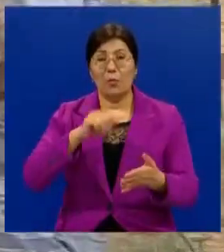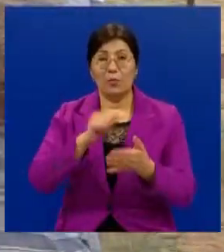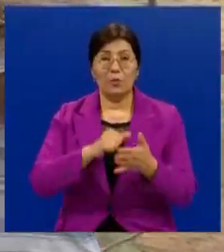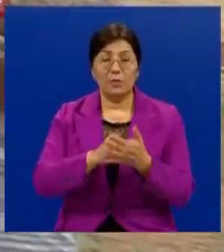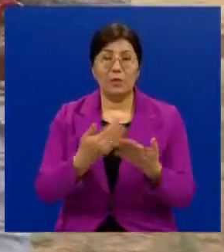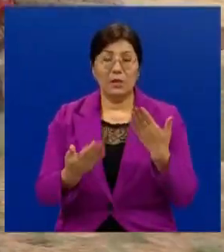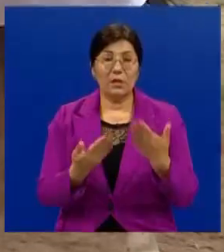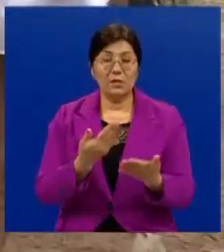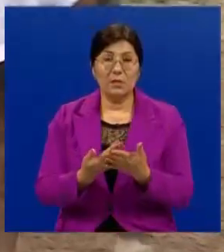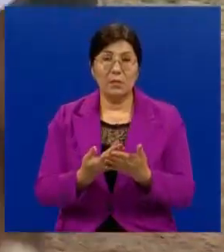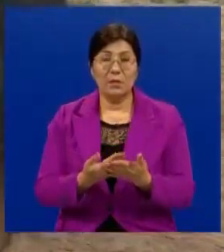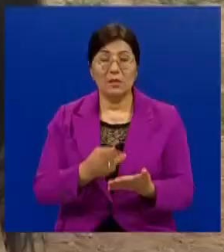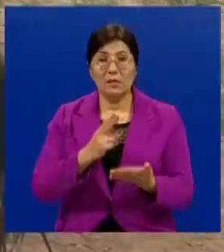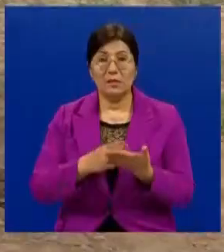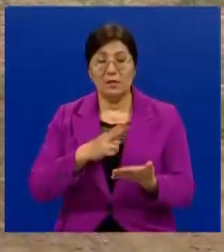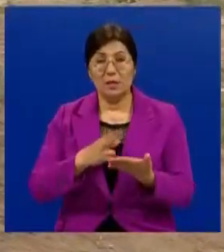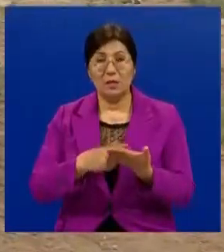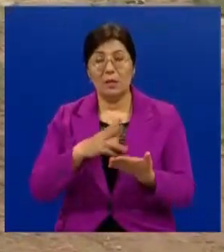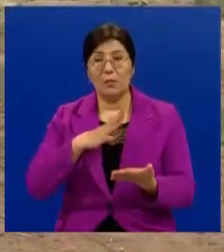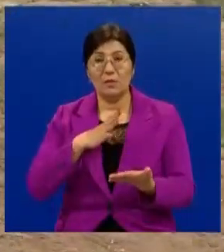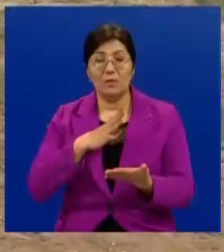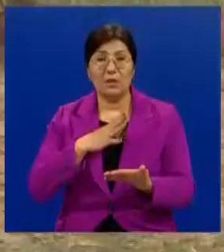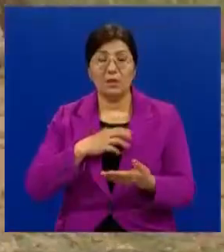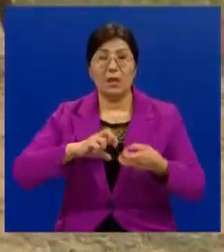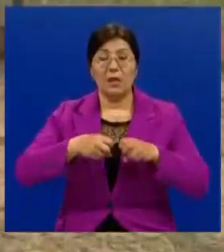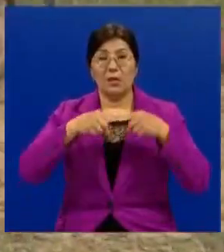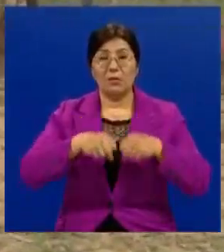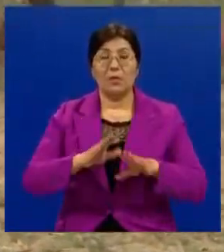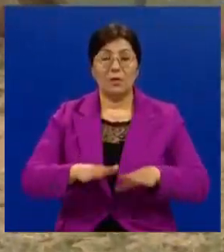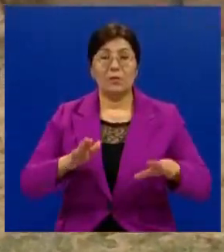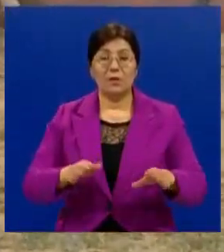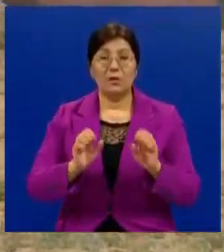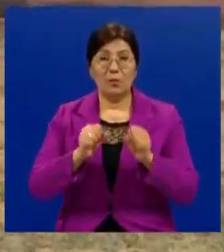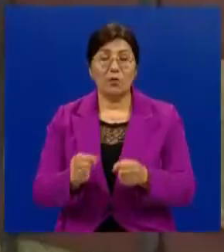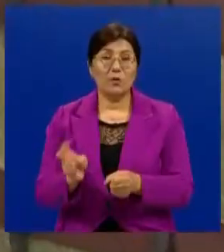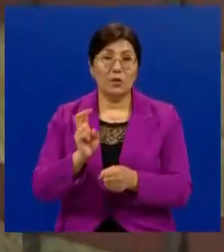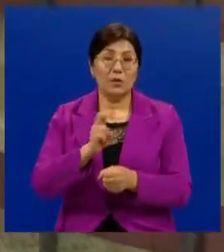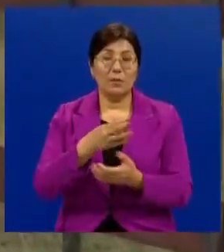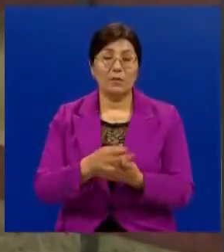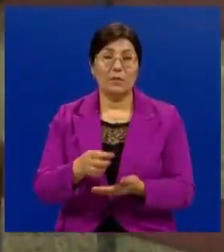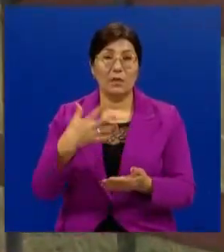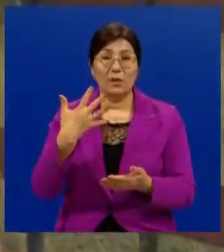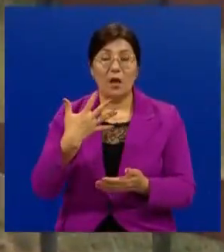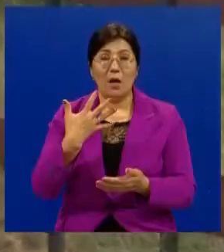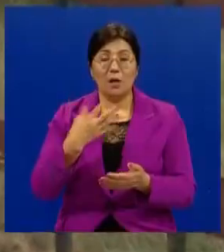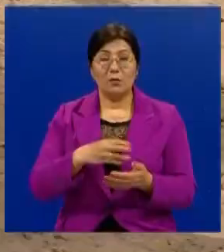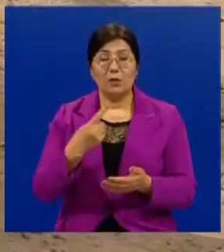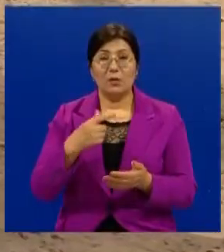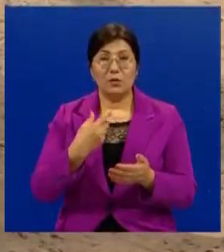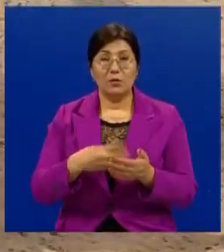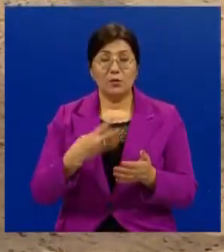свидетелем нарушения прав детей, вы можете обратиться в областной департамент по обеспечению качества в сфере образования по телефону 41